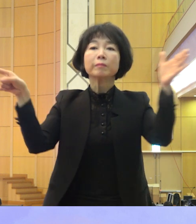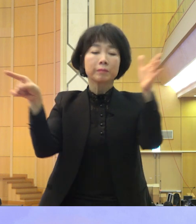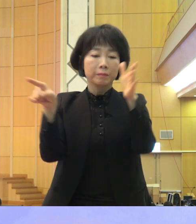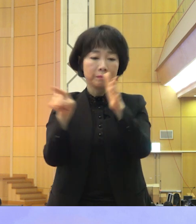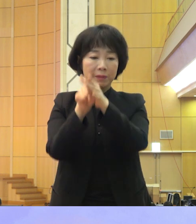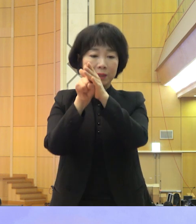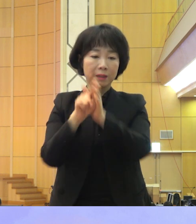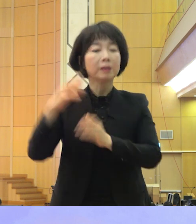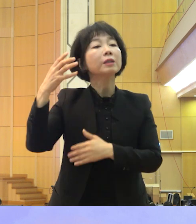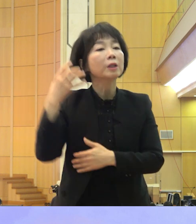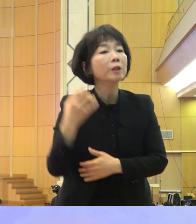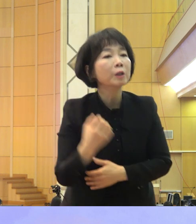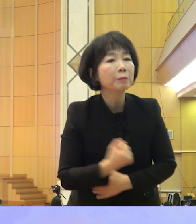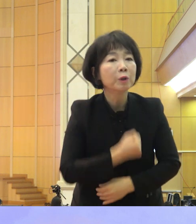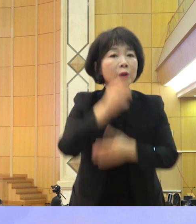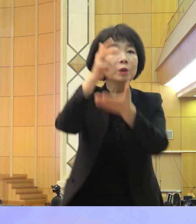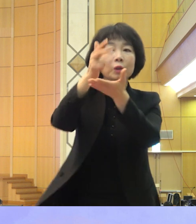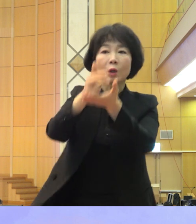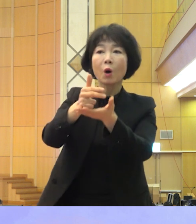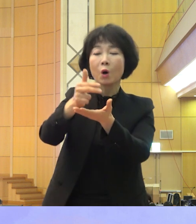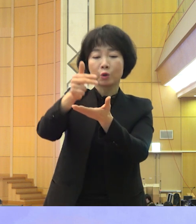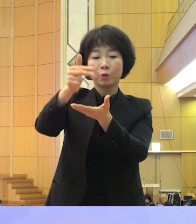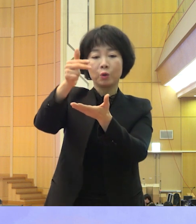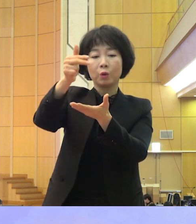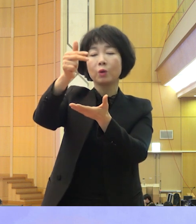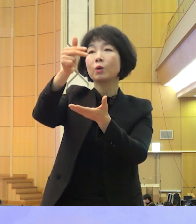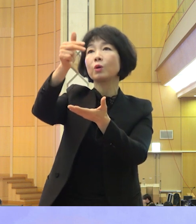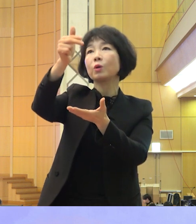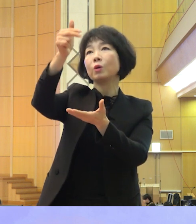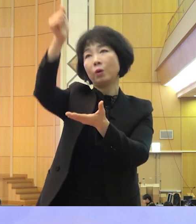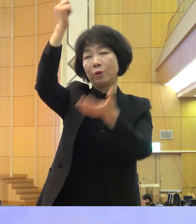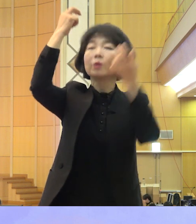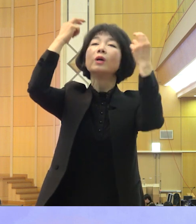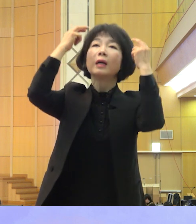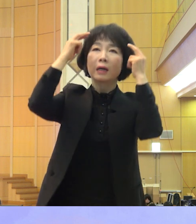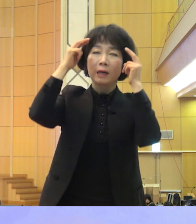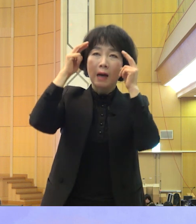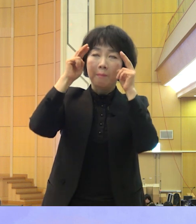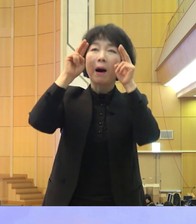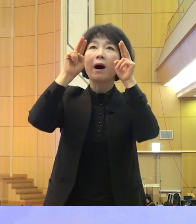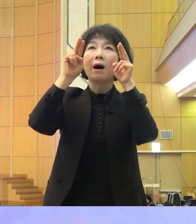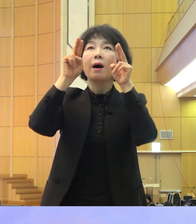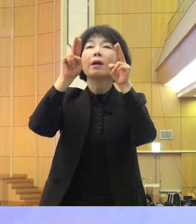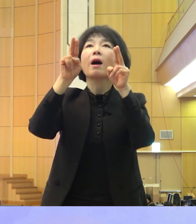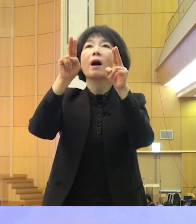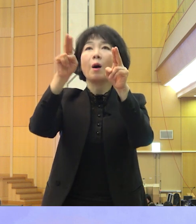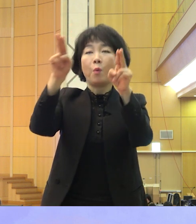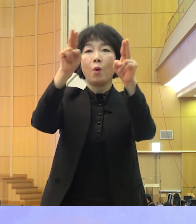사람, 믿음으로 주를